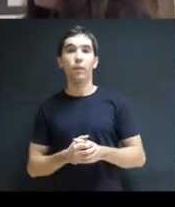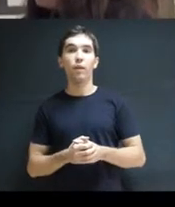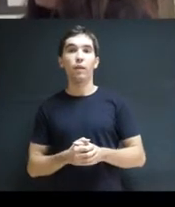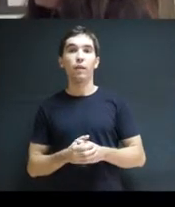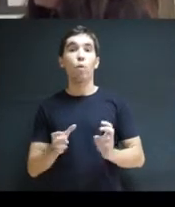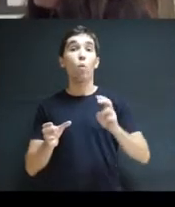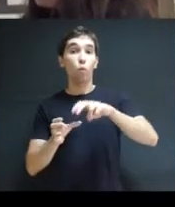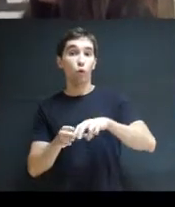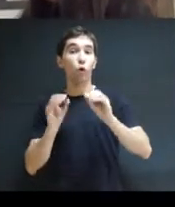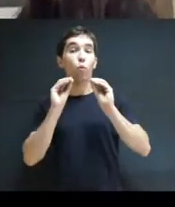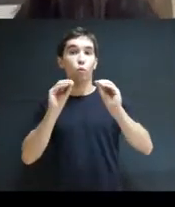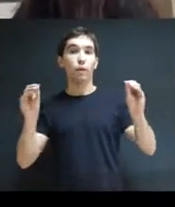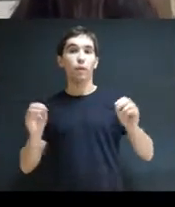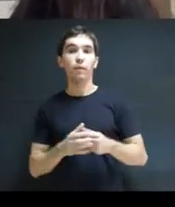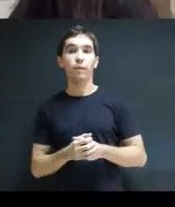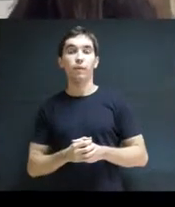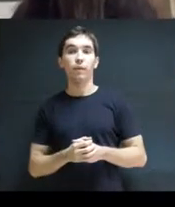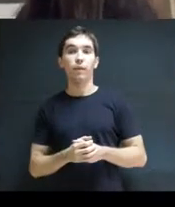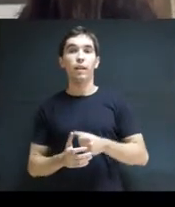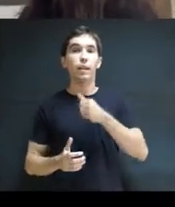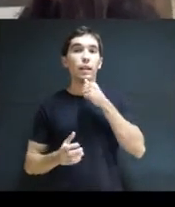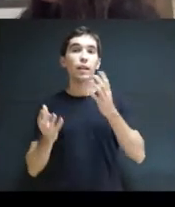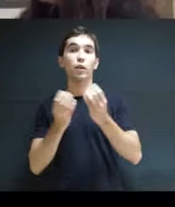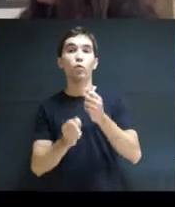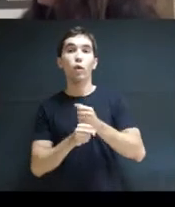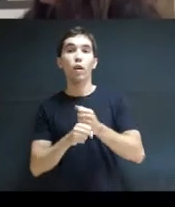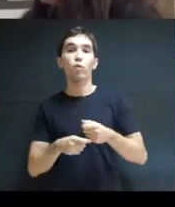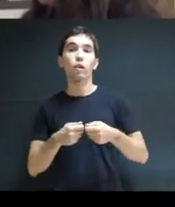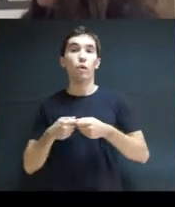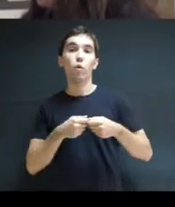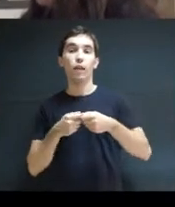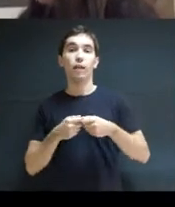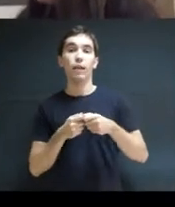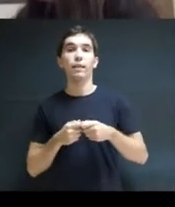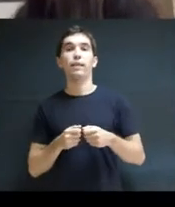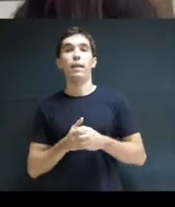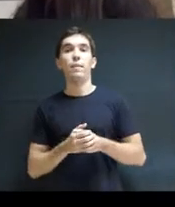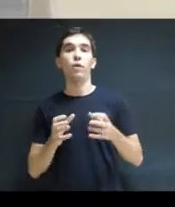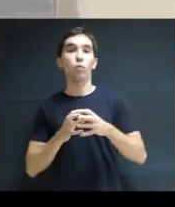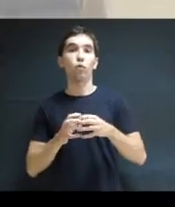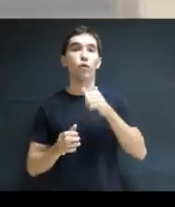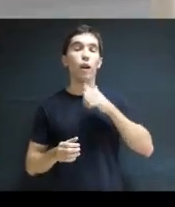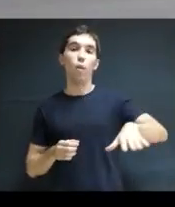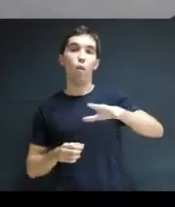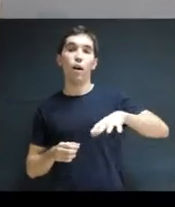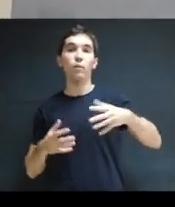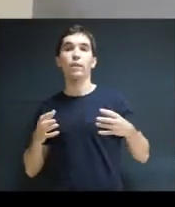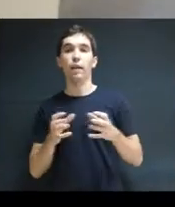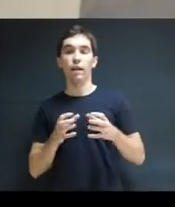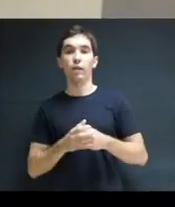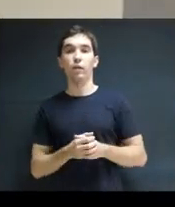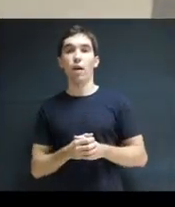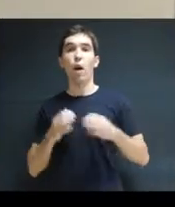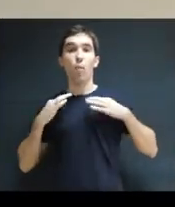metodika participativnog učenja, ali i na suradnju sa organizacijama civilnog društva i lokalnom zajednicom. Profesor